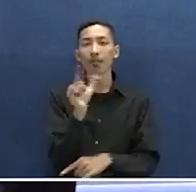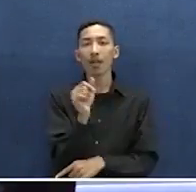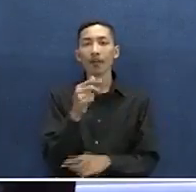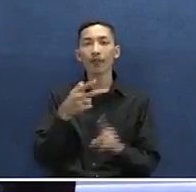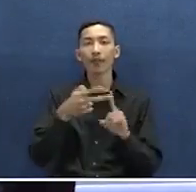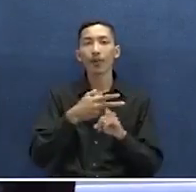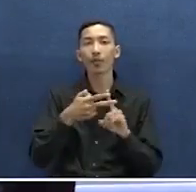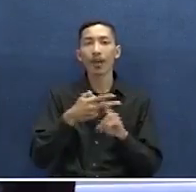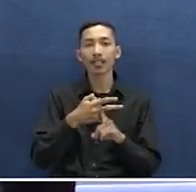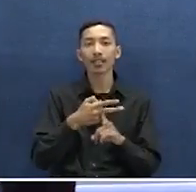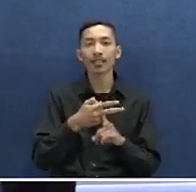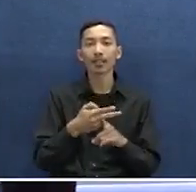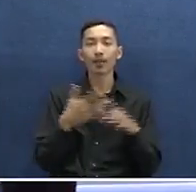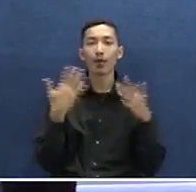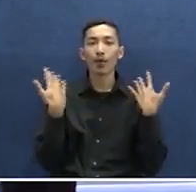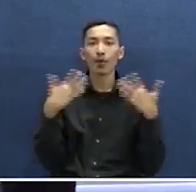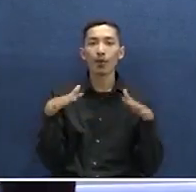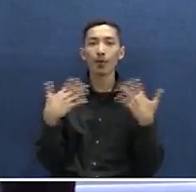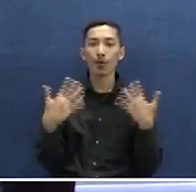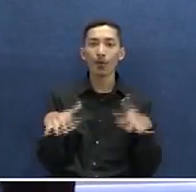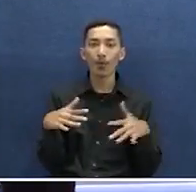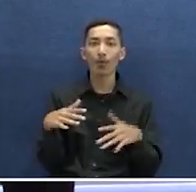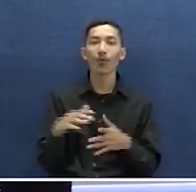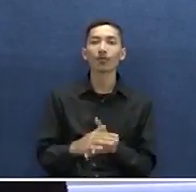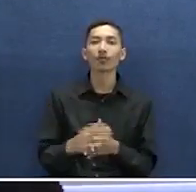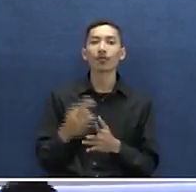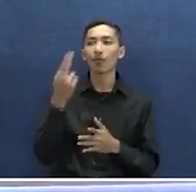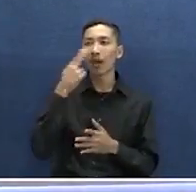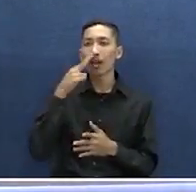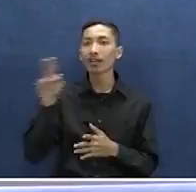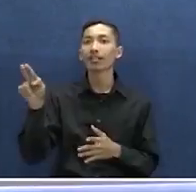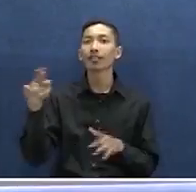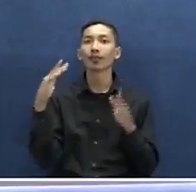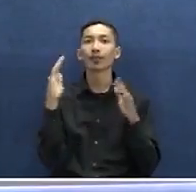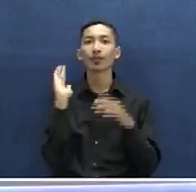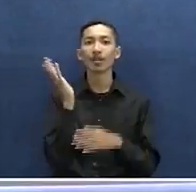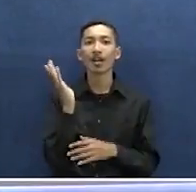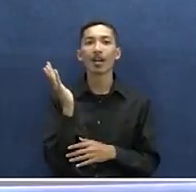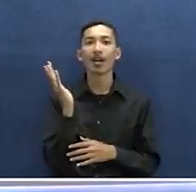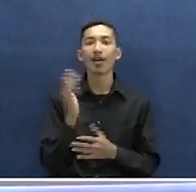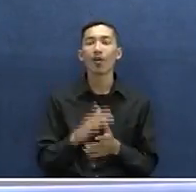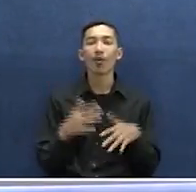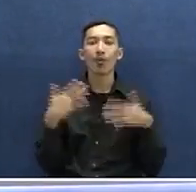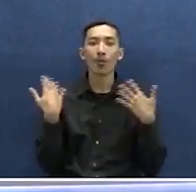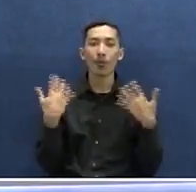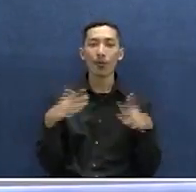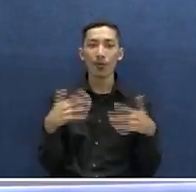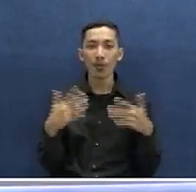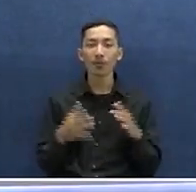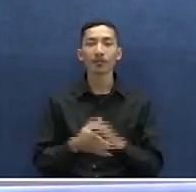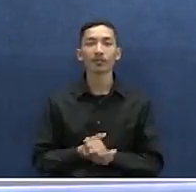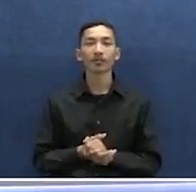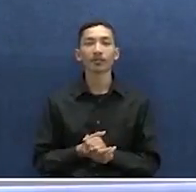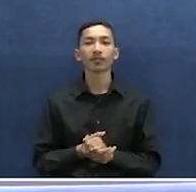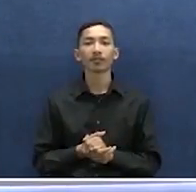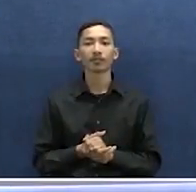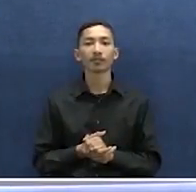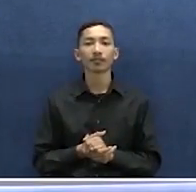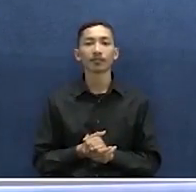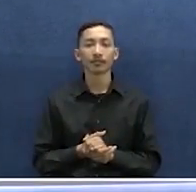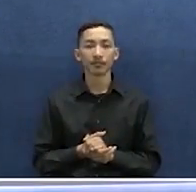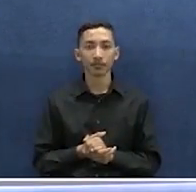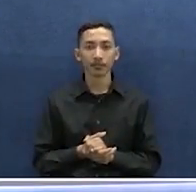sudah sampai ke luar Indonesia tapi kan itu Keinginan kita bahwa tidak hanya berbicara tentang lokal saja